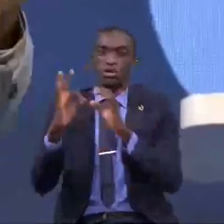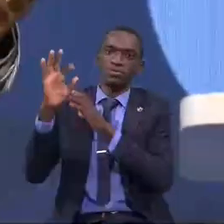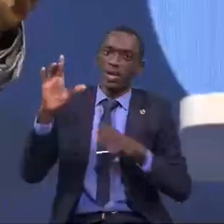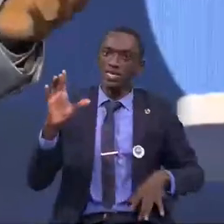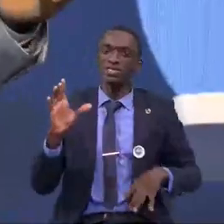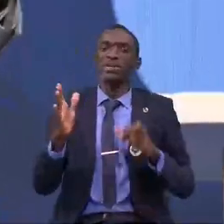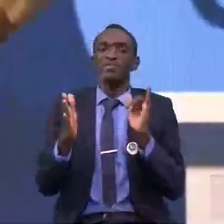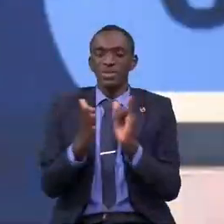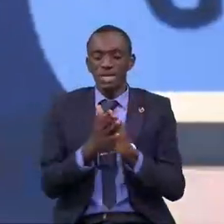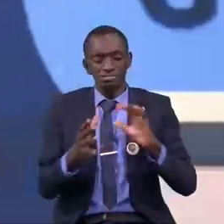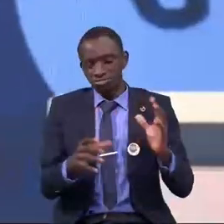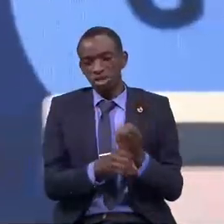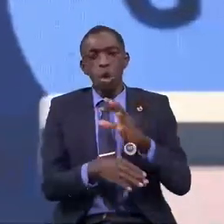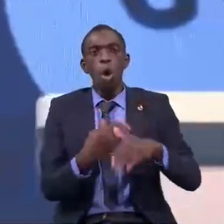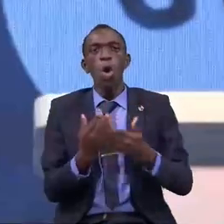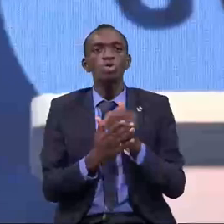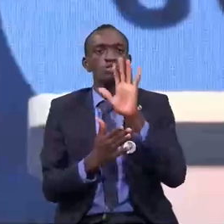Christ